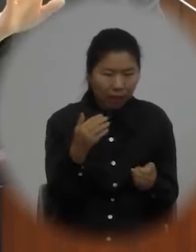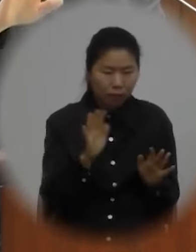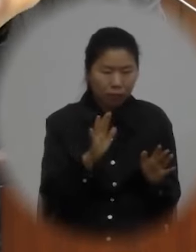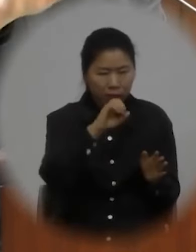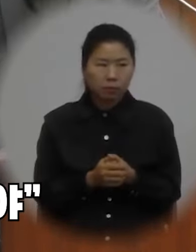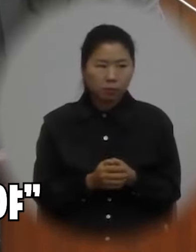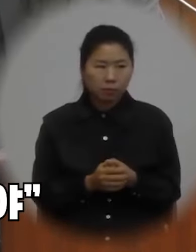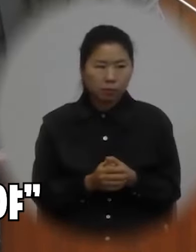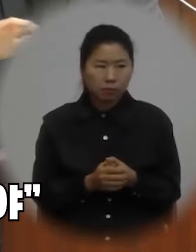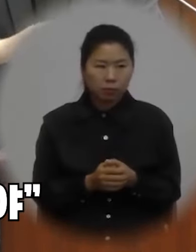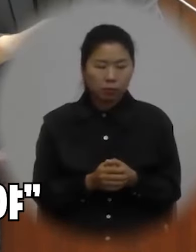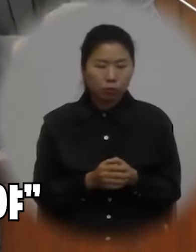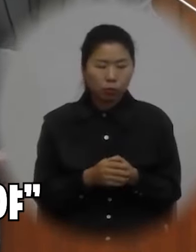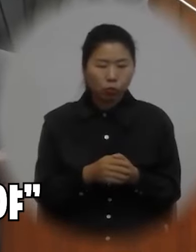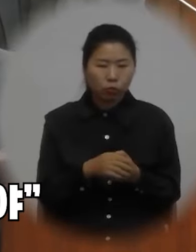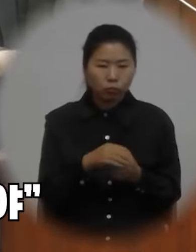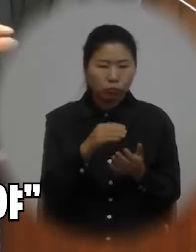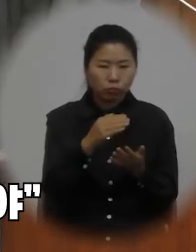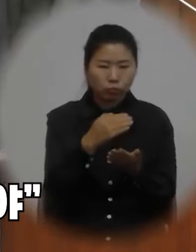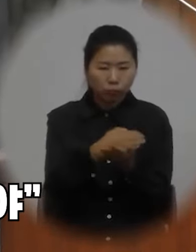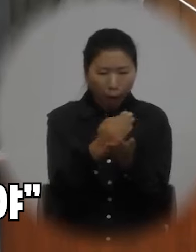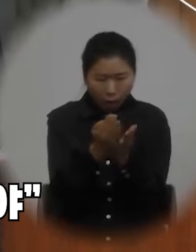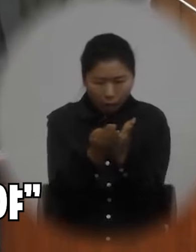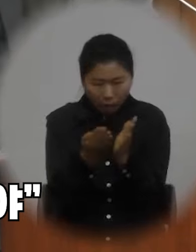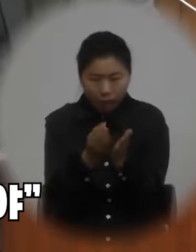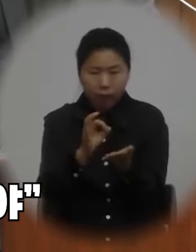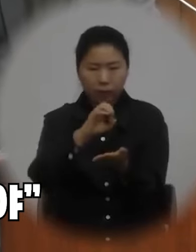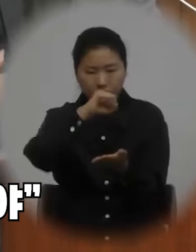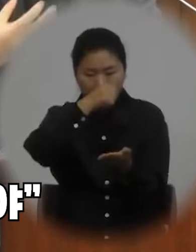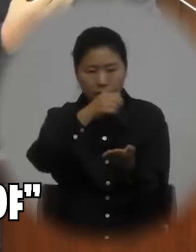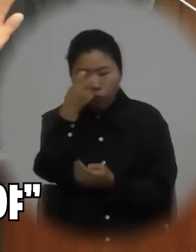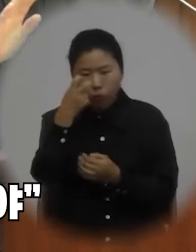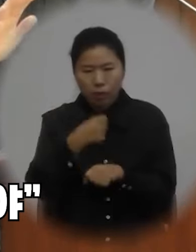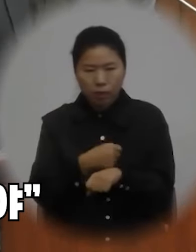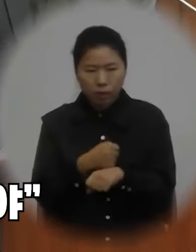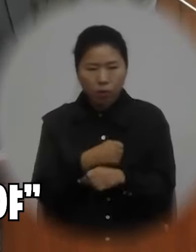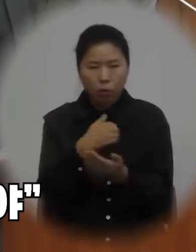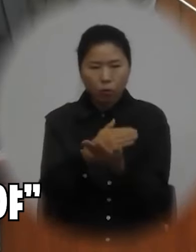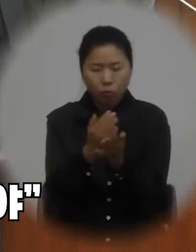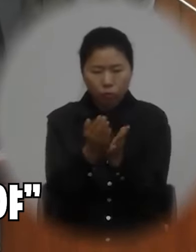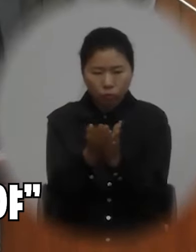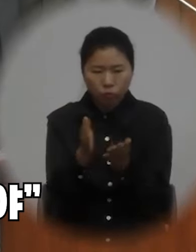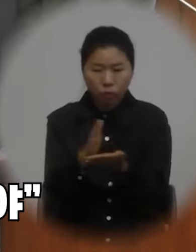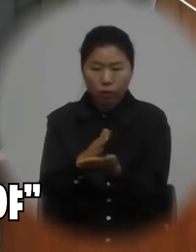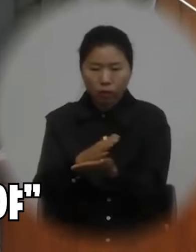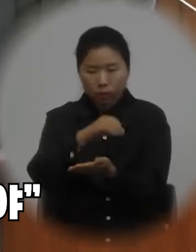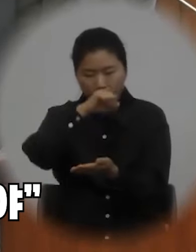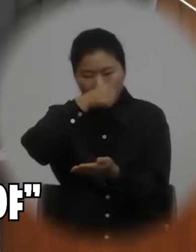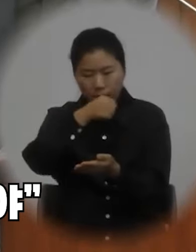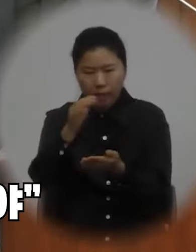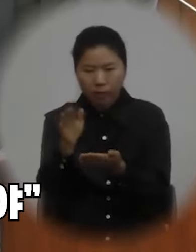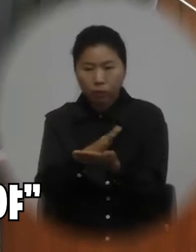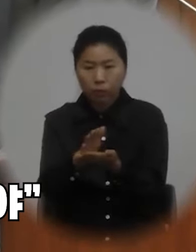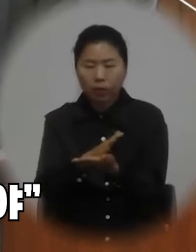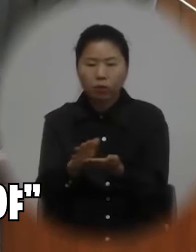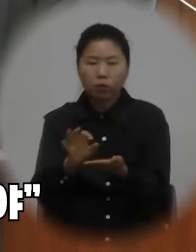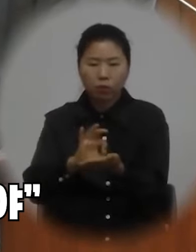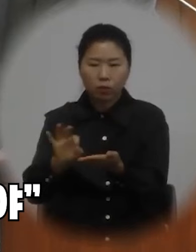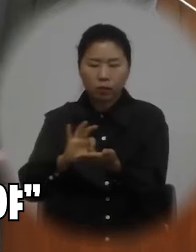않나요? 요거를 좀 골고루 좀그 예산을 좀 분산해야 우리 골고루게 문화를 좀